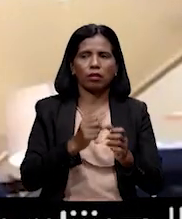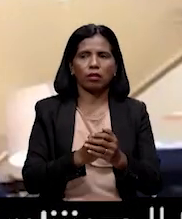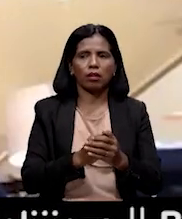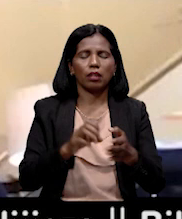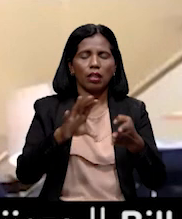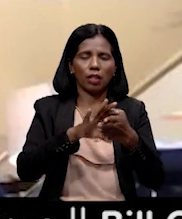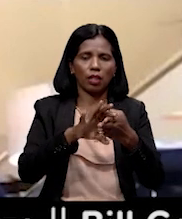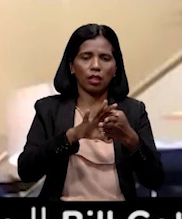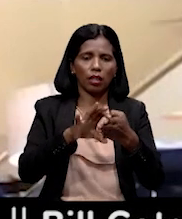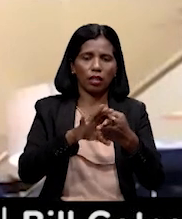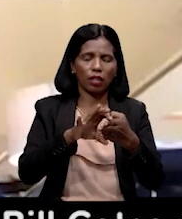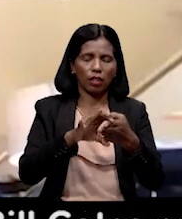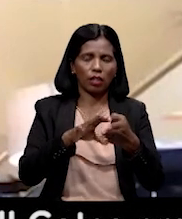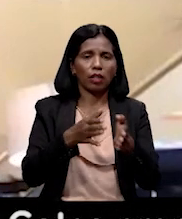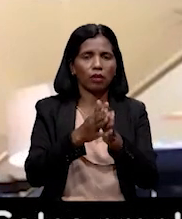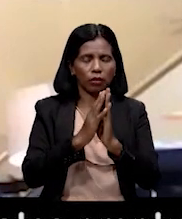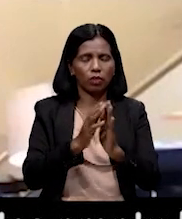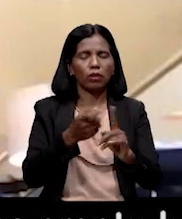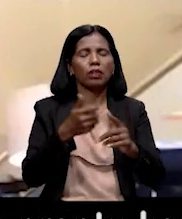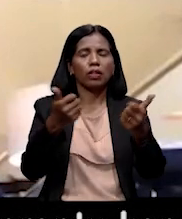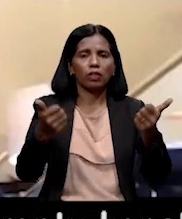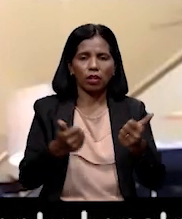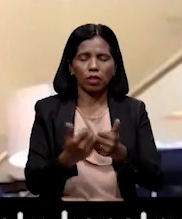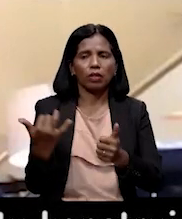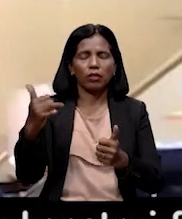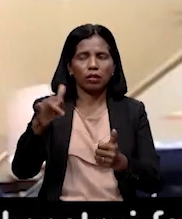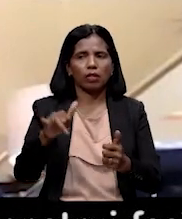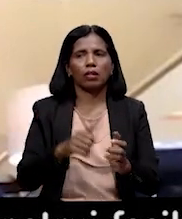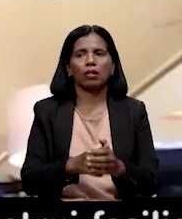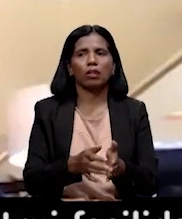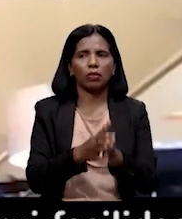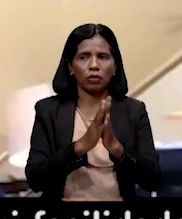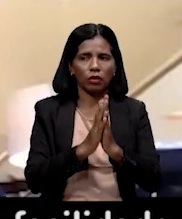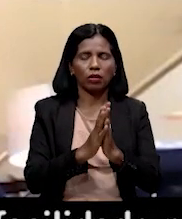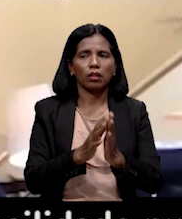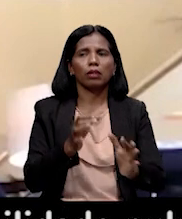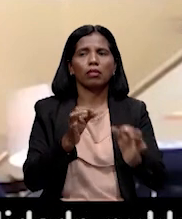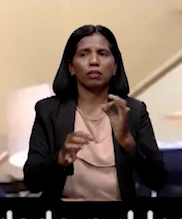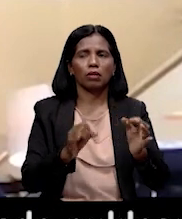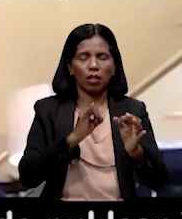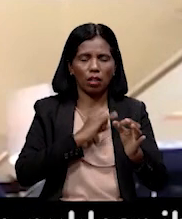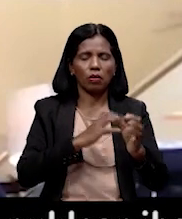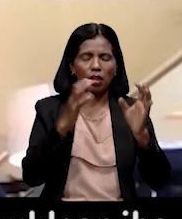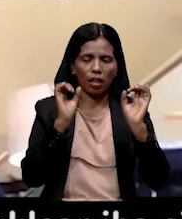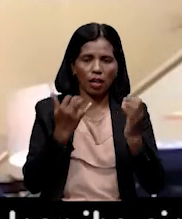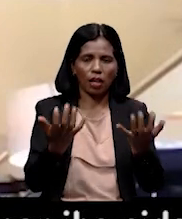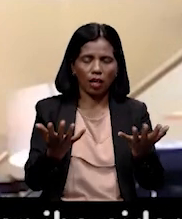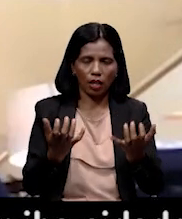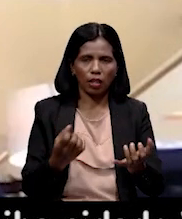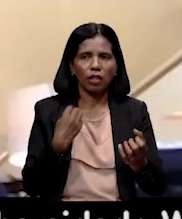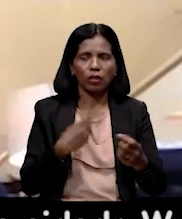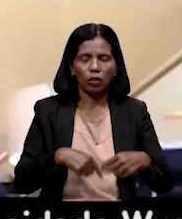bukida husi association sira e husudian kata se au disponibel carix sira tu husa au